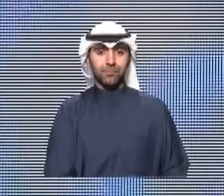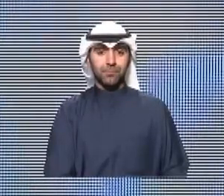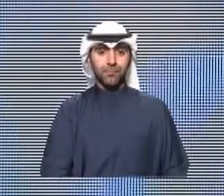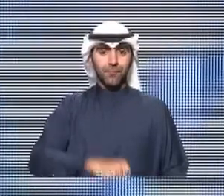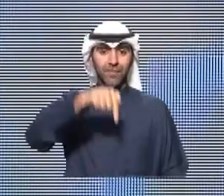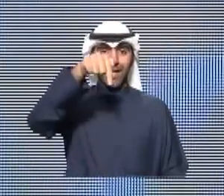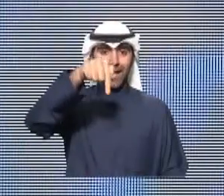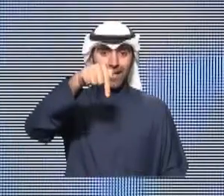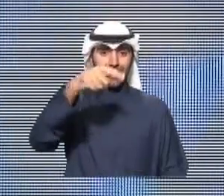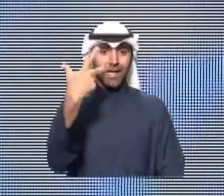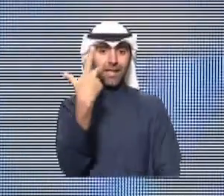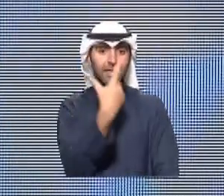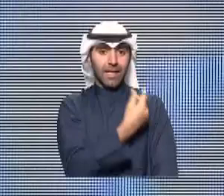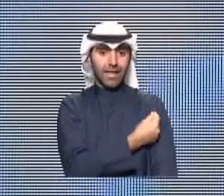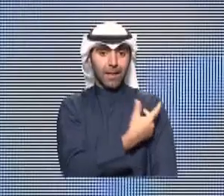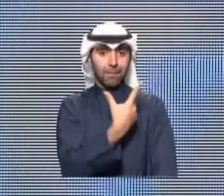التطعيمات توفر حماية